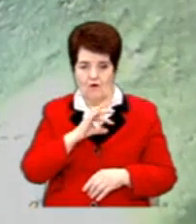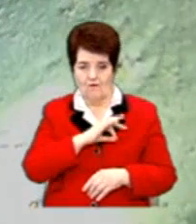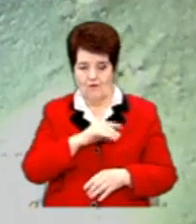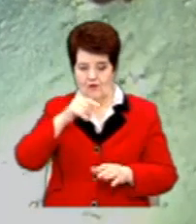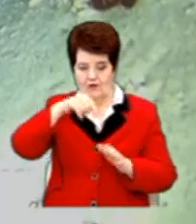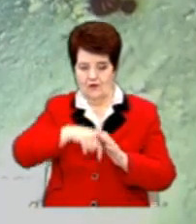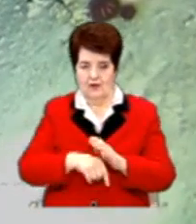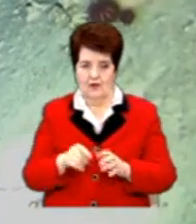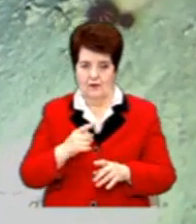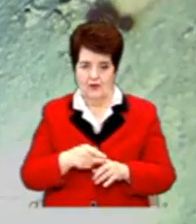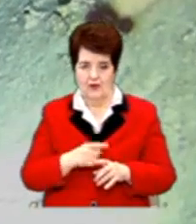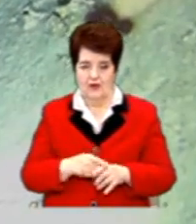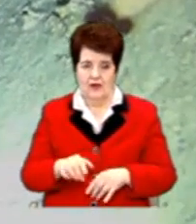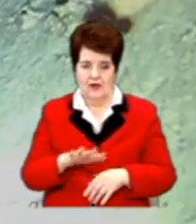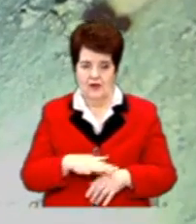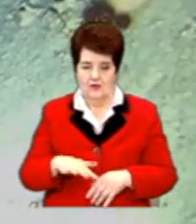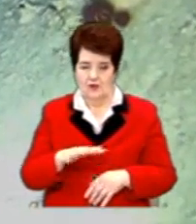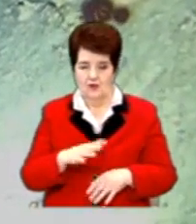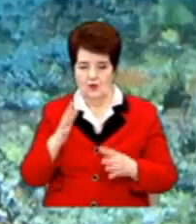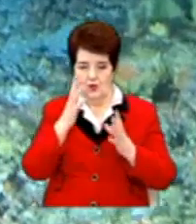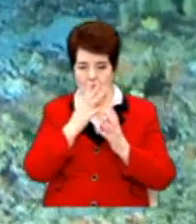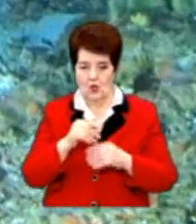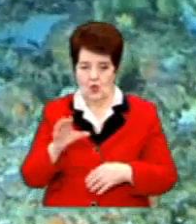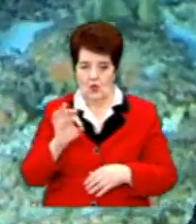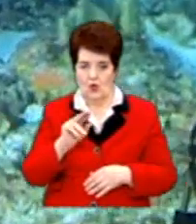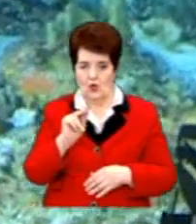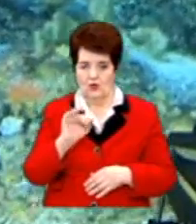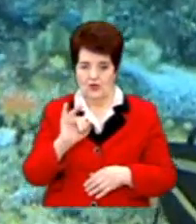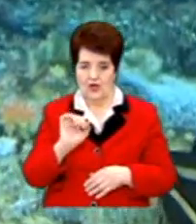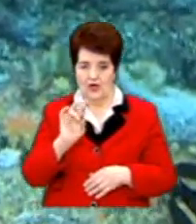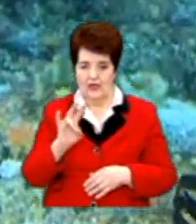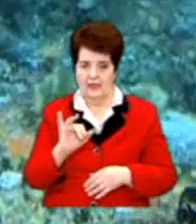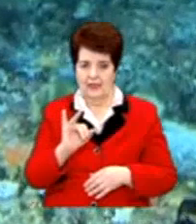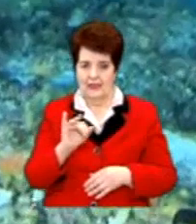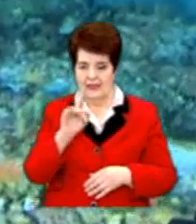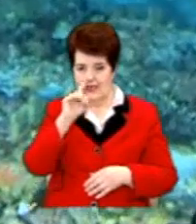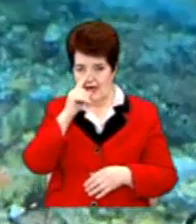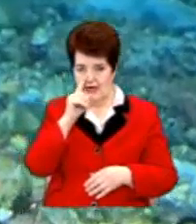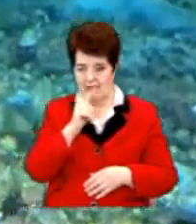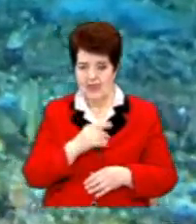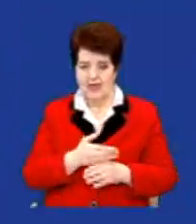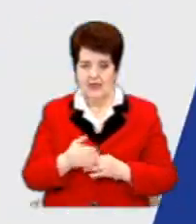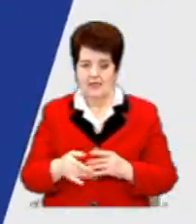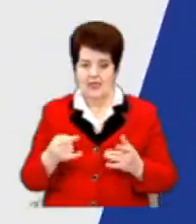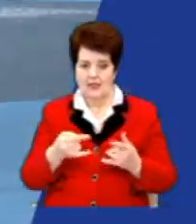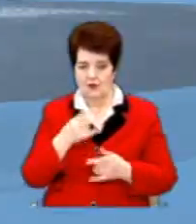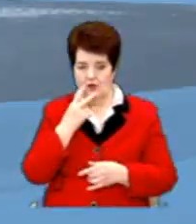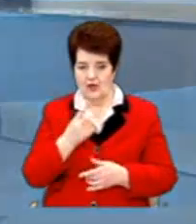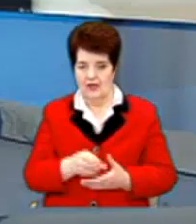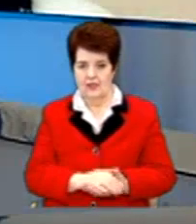mini-submarin pentru a coborî în zona întunecată a Oceanului Indian. Imagini vedeți mai târziu în telejurnal.